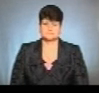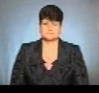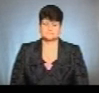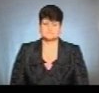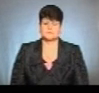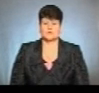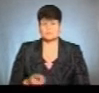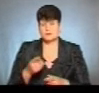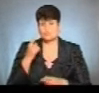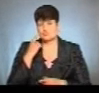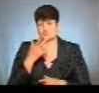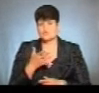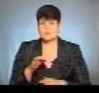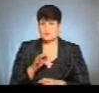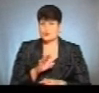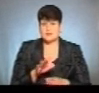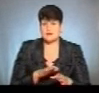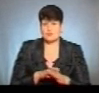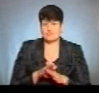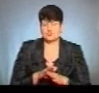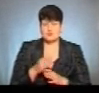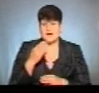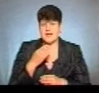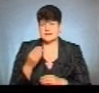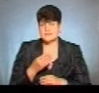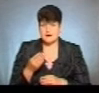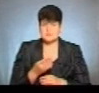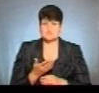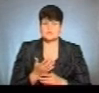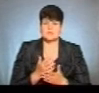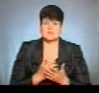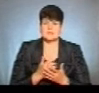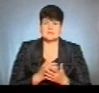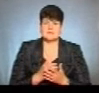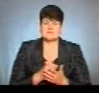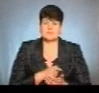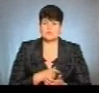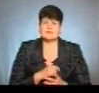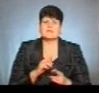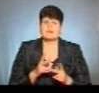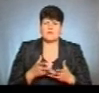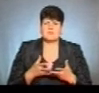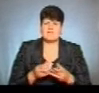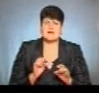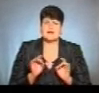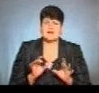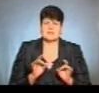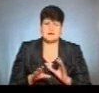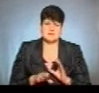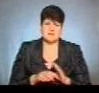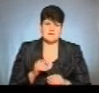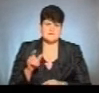Ну, ось, власне, ми почули про не зовсім законну агітацію кандидатів в депутати. Взагалі, як впливає реклама на виборця?